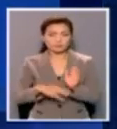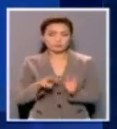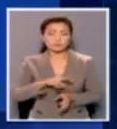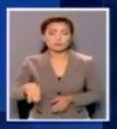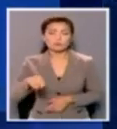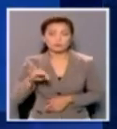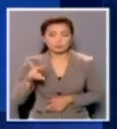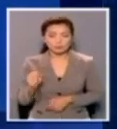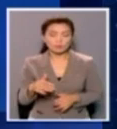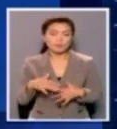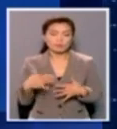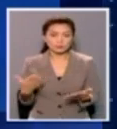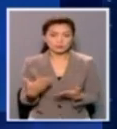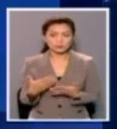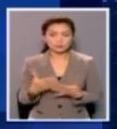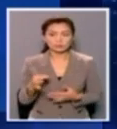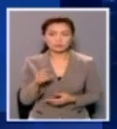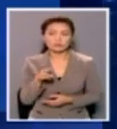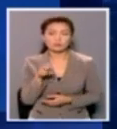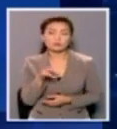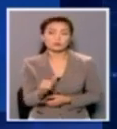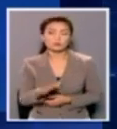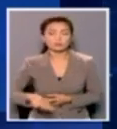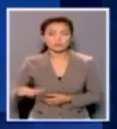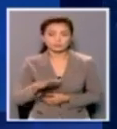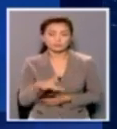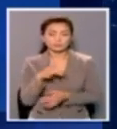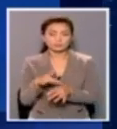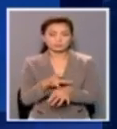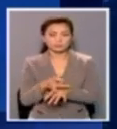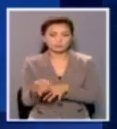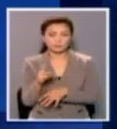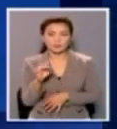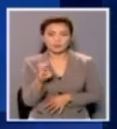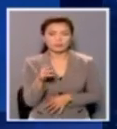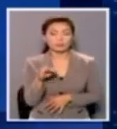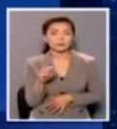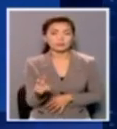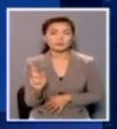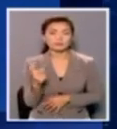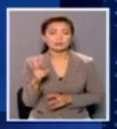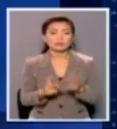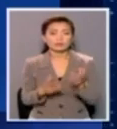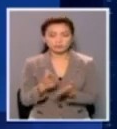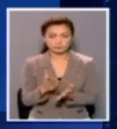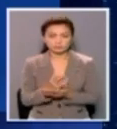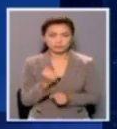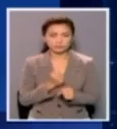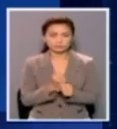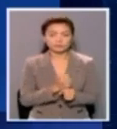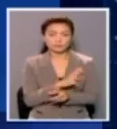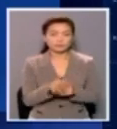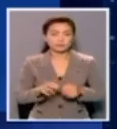миллион тоннаның тең жартысы Атырауда шығады. Қала шетіндегі Қарабатан деген ауылда химиялық зауыттар, өндірілген